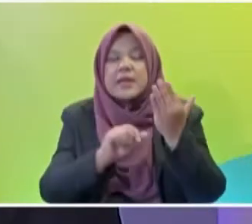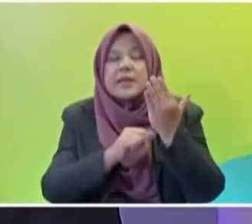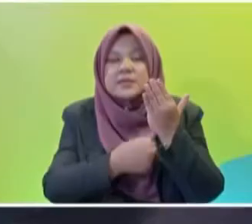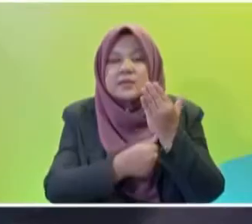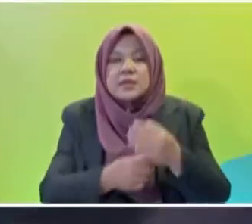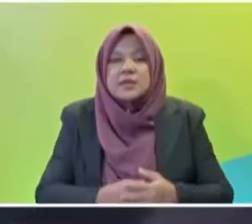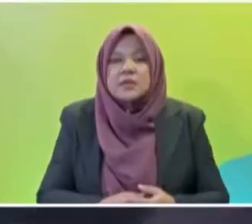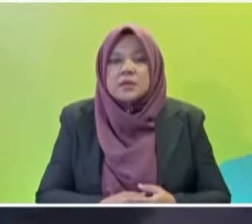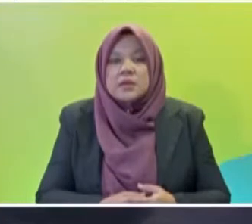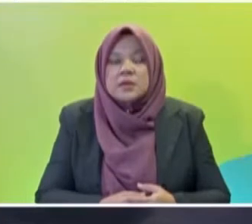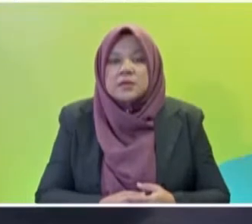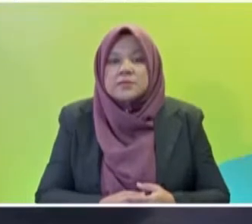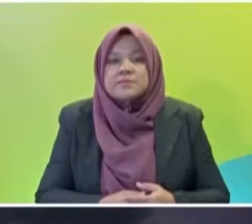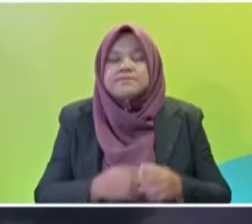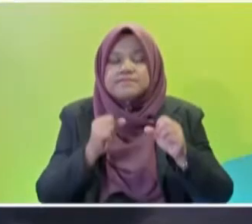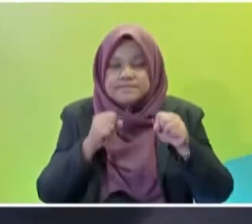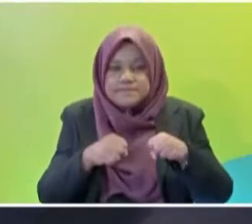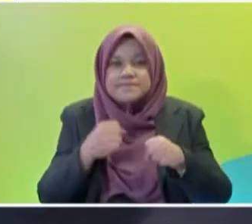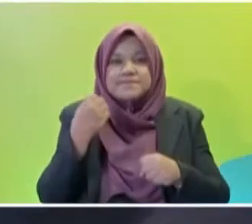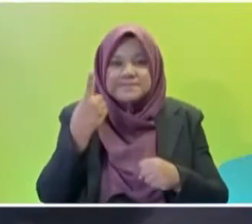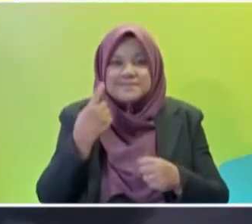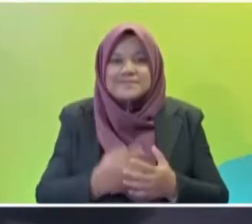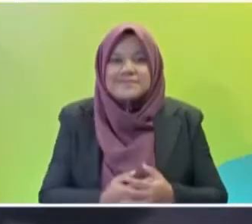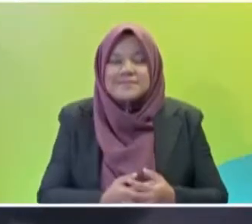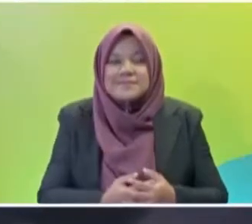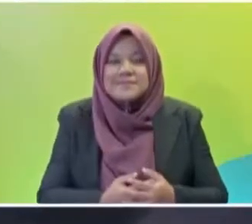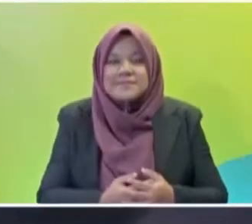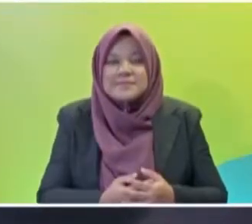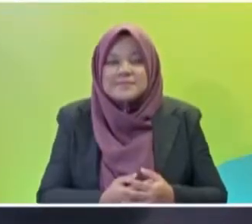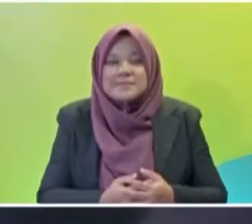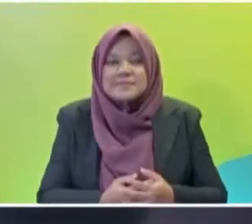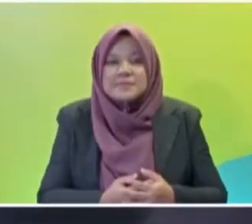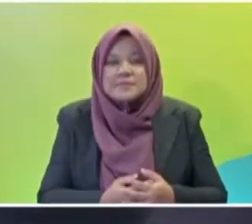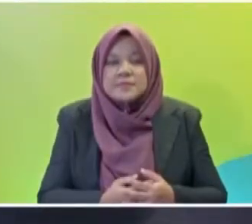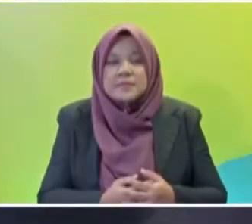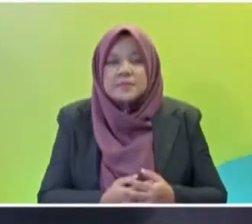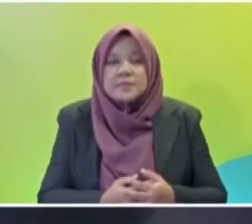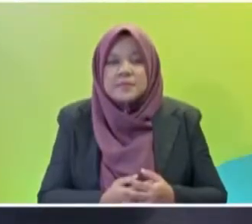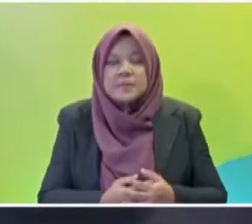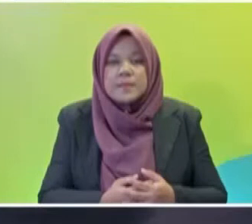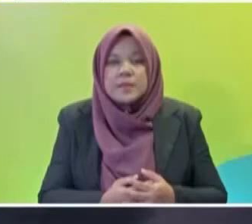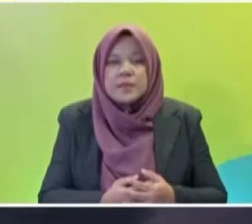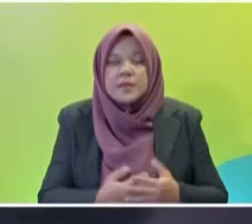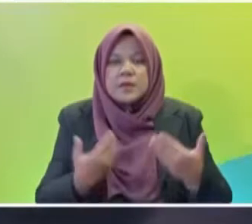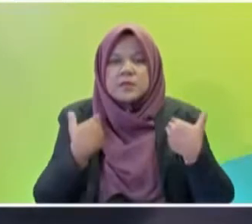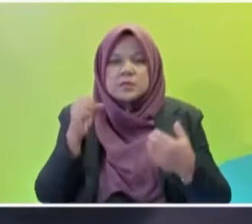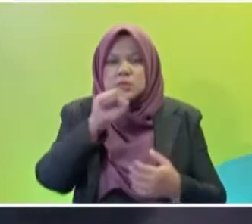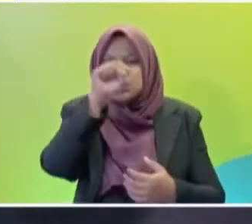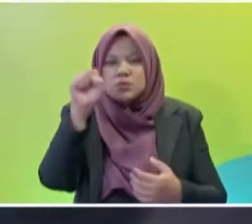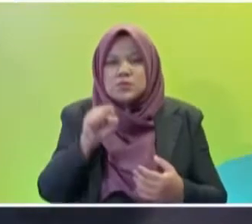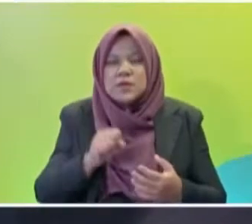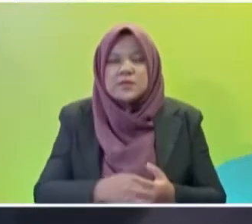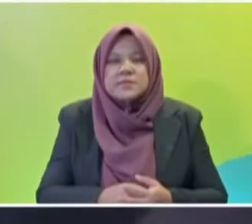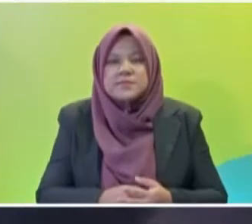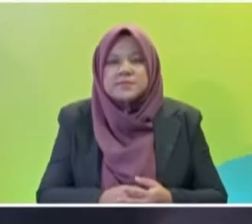Wah. Saya dah faham dah cikgu. Senang saja kan untuk prinsip Pascal ni kan. Kalau kita faham betul konsep dia. Saya dah faham cikgu. Ada satu soalan ke cikgu nak uji